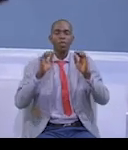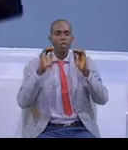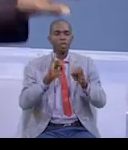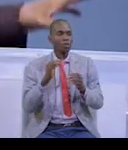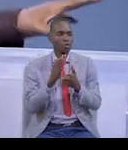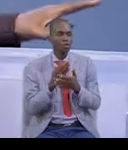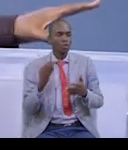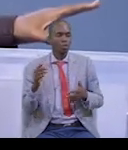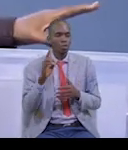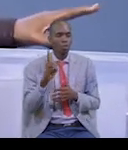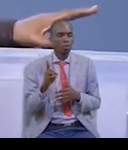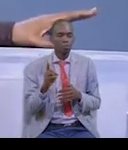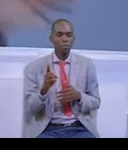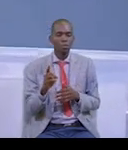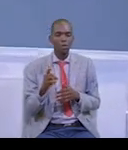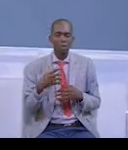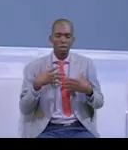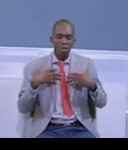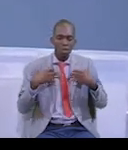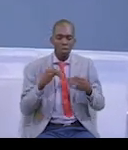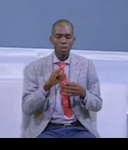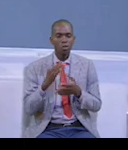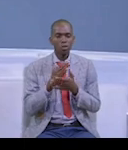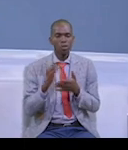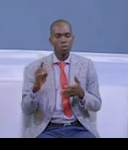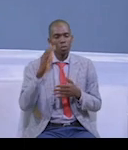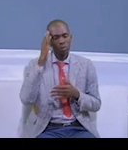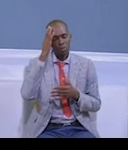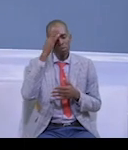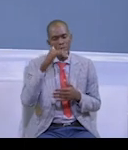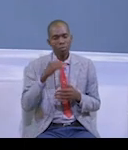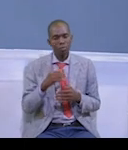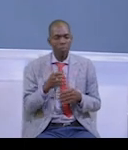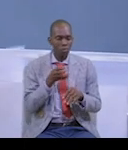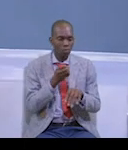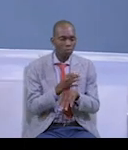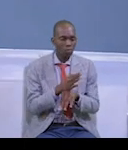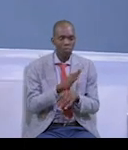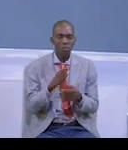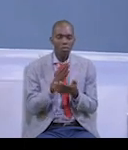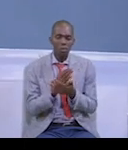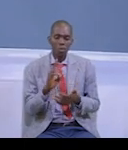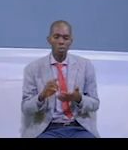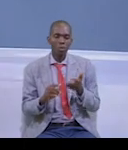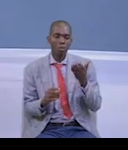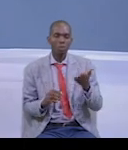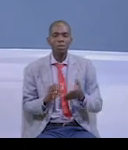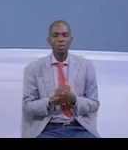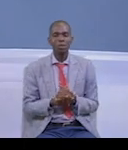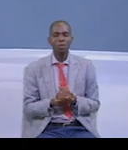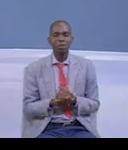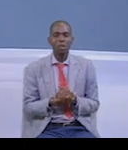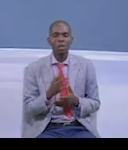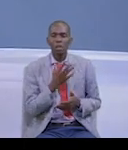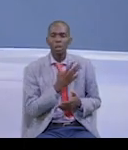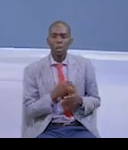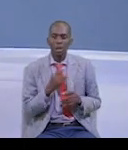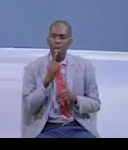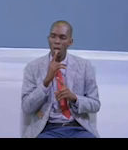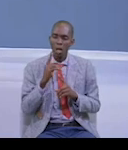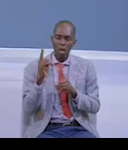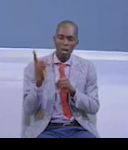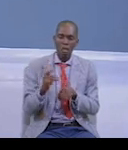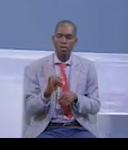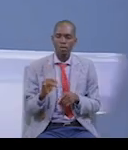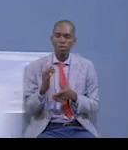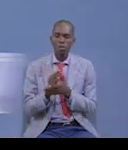వాక్యం ఉపదేశిస్తున్నారు. Healing somebody. ఎవరినైనా స్వస్థపరుస్తున్నారు. Counseling somebody. ఎవరికైనా సమాలోచన చెప్తున్నారు. Answering somebody's